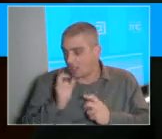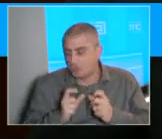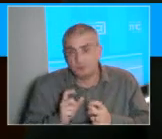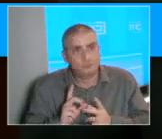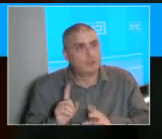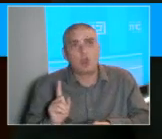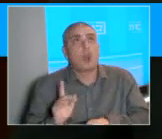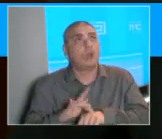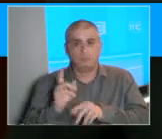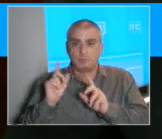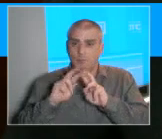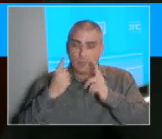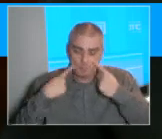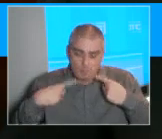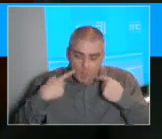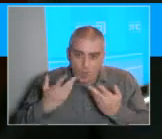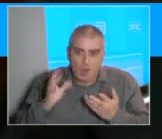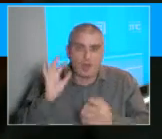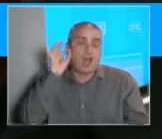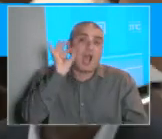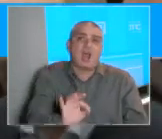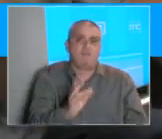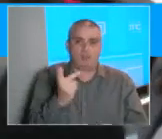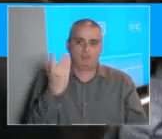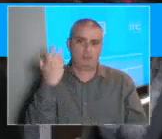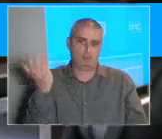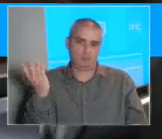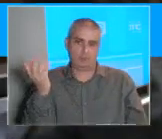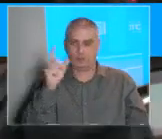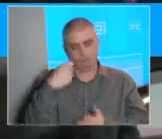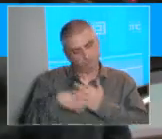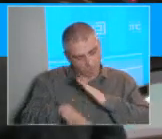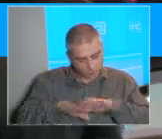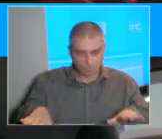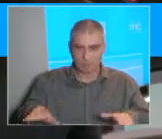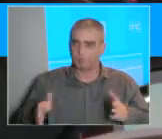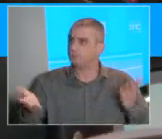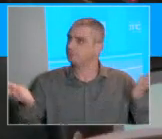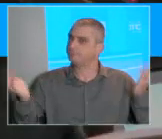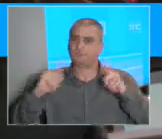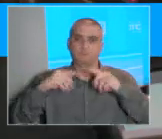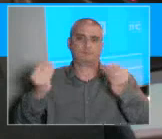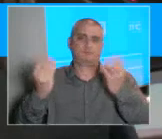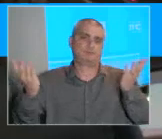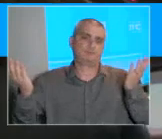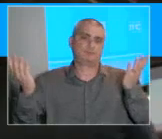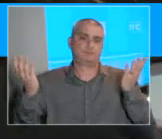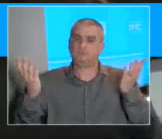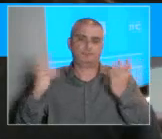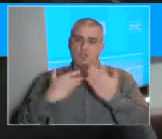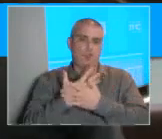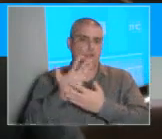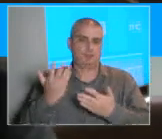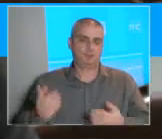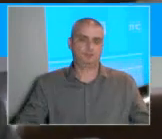הכי לא רגישים בעולם ישבו ובקעו על העוולות שיצאו משם, אנשים שקנו קרקע ופשוט... אז אתה אומר, זה לא חדש